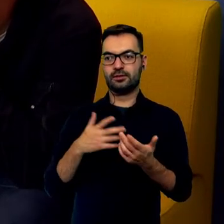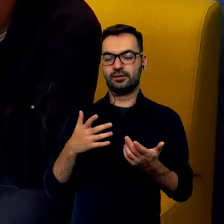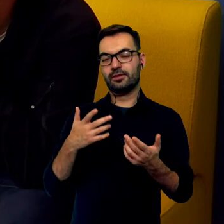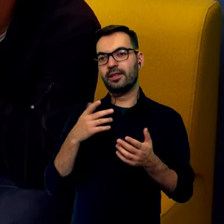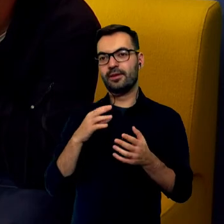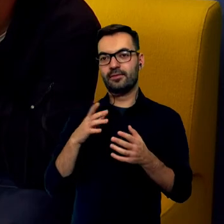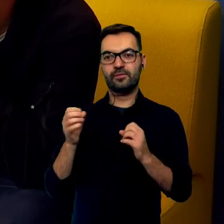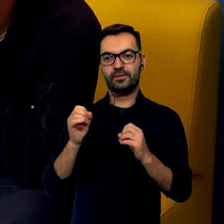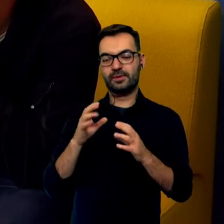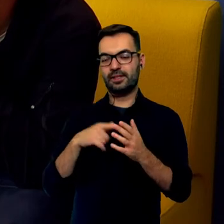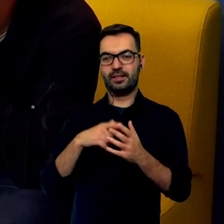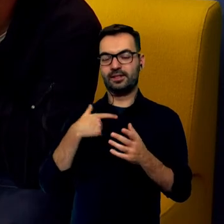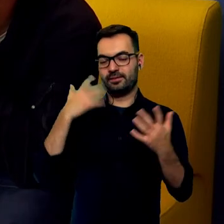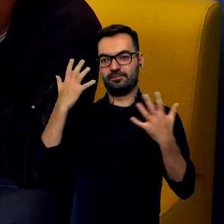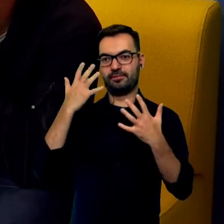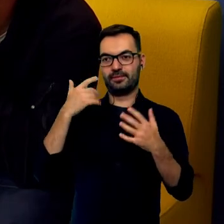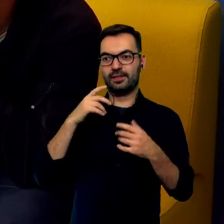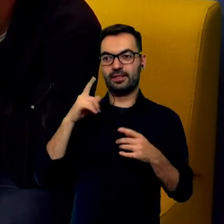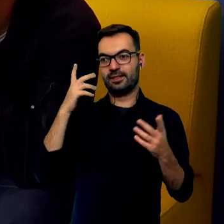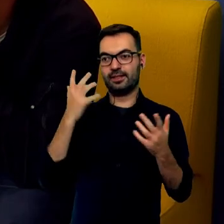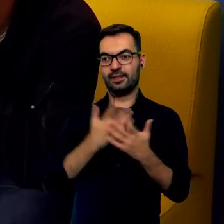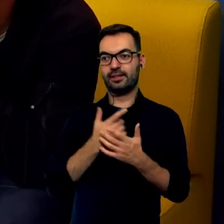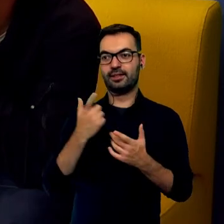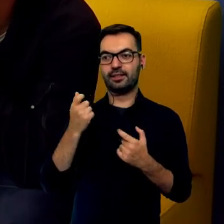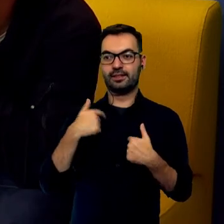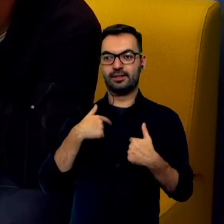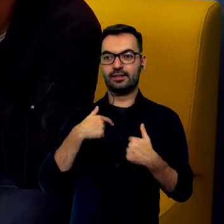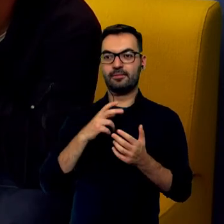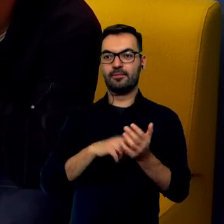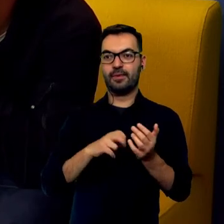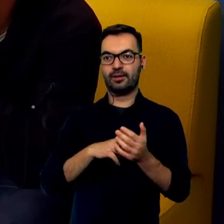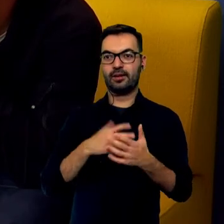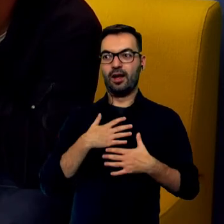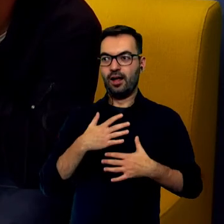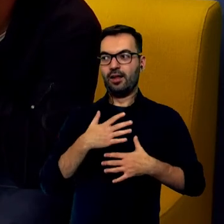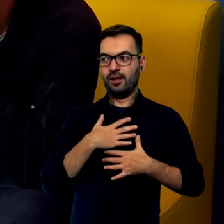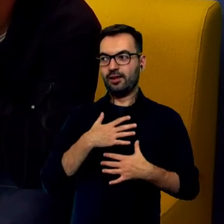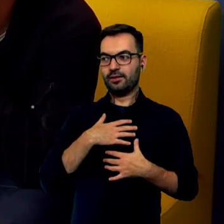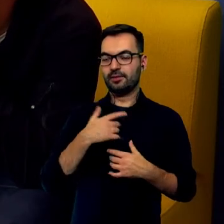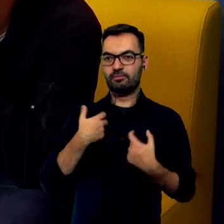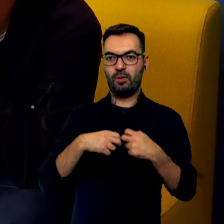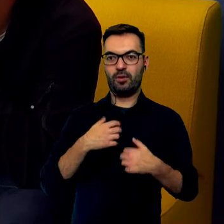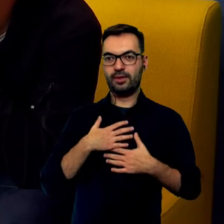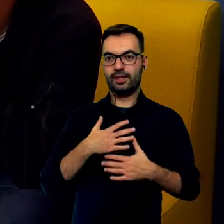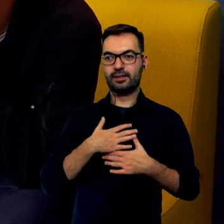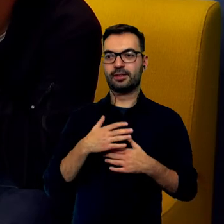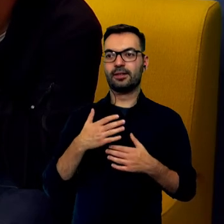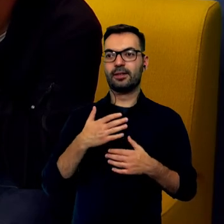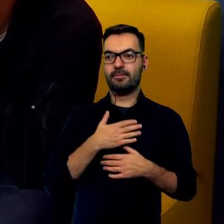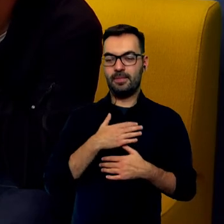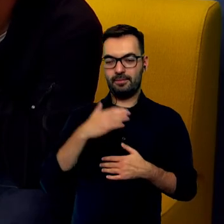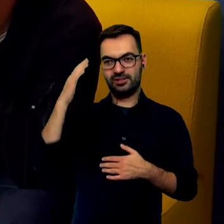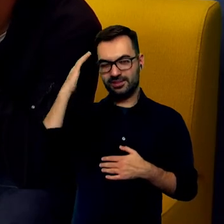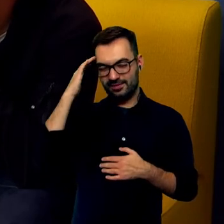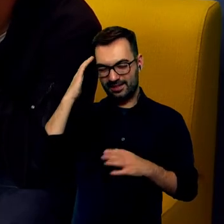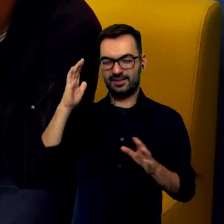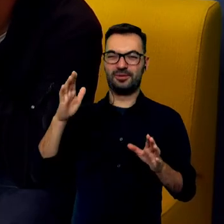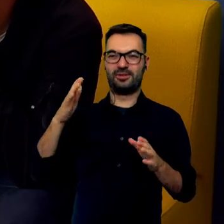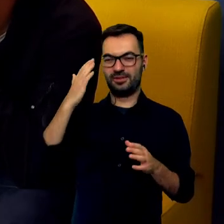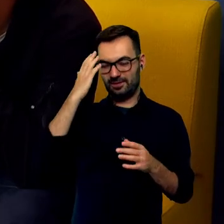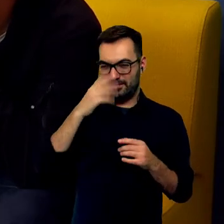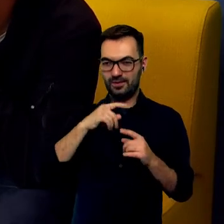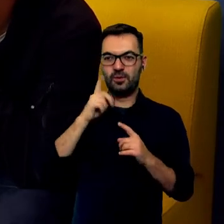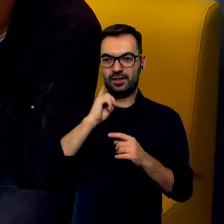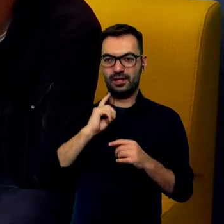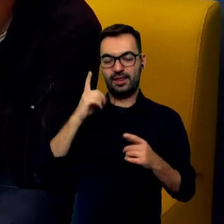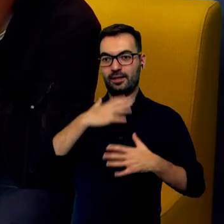do tego podejść. Nie spodziewałem się tego, że nagle zacznie mi brakować oddechu, że pomimo tego, że mam tego świadomość, wiem jak to